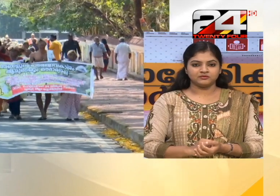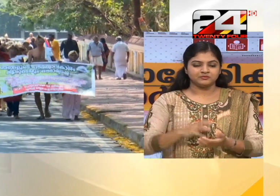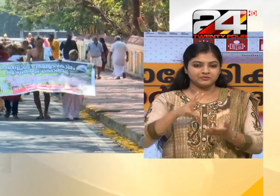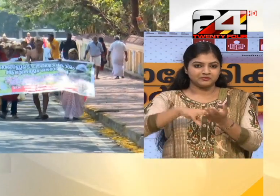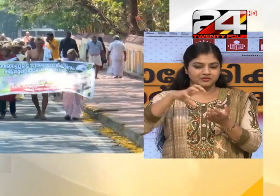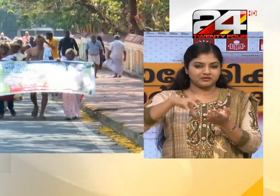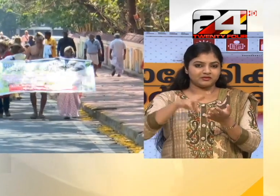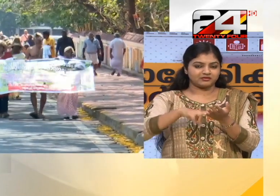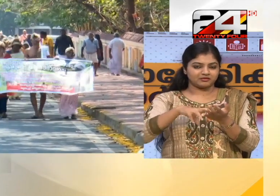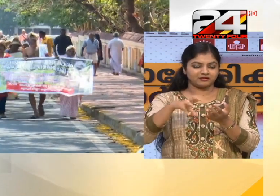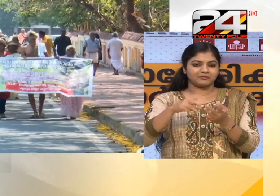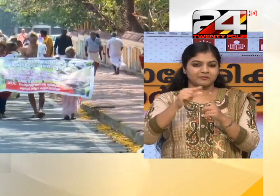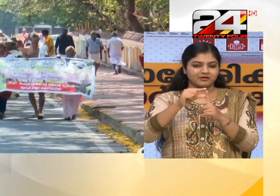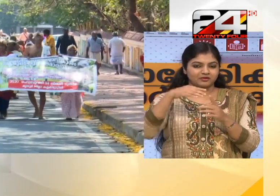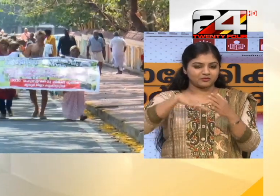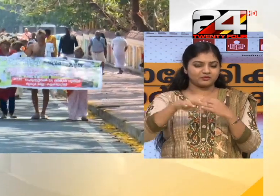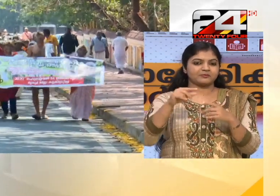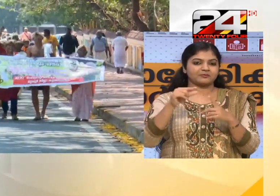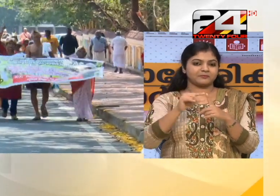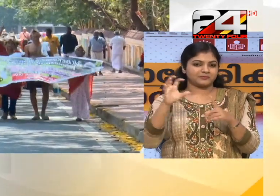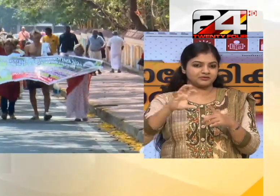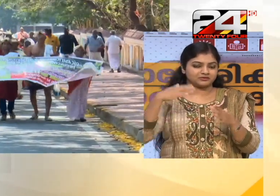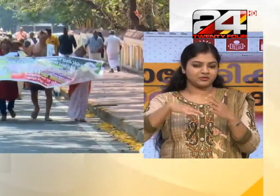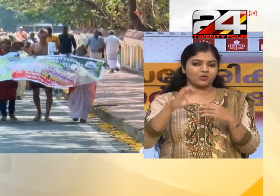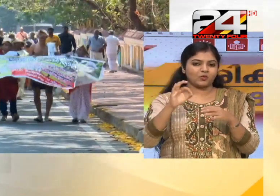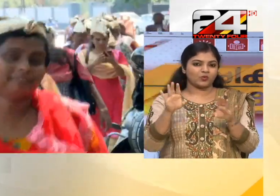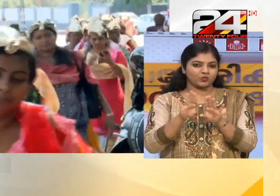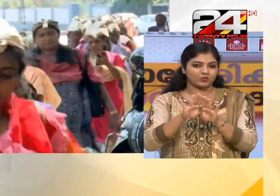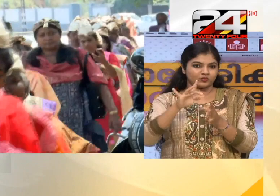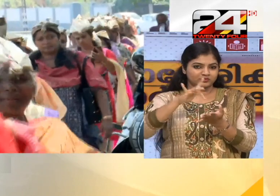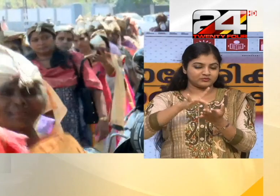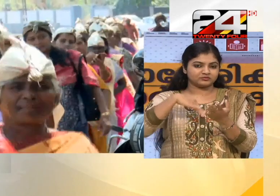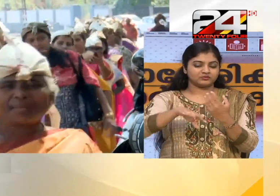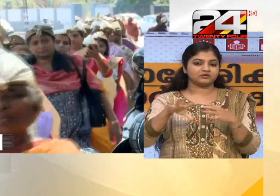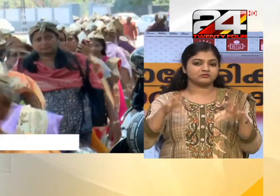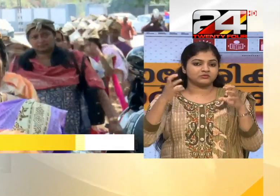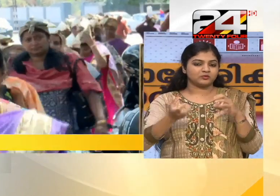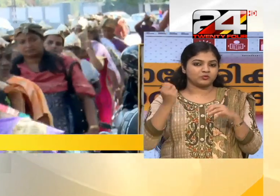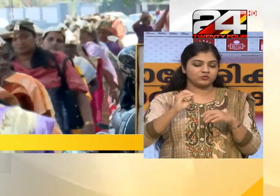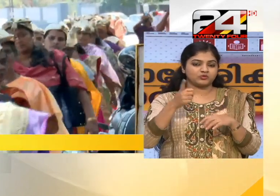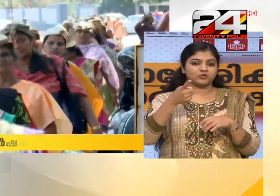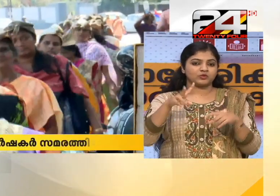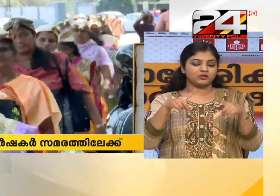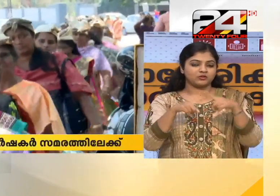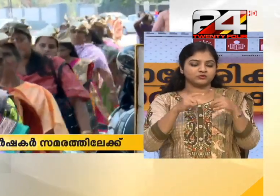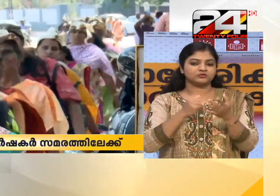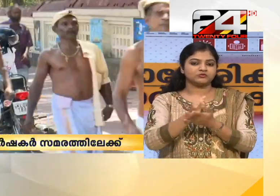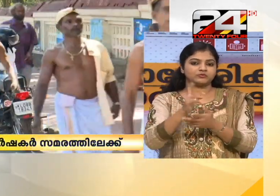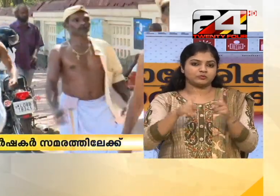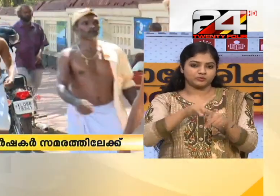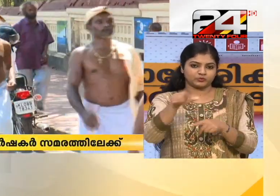മാടക്കത്തറ, നടത്തറ, പാണഞ്ചേരി പഞ്ചായത്തുകൾ ഉൾപ്പെടുന്ന ഒല്ലൂർ നിയോജക മണ്ഡലത്തിൽ പട്ടയം കിട്ടാത്ത 12,000 കുടിയേറ്റ കർഷകരുണ്ടെന്നാണ്